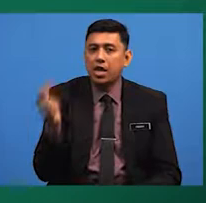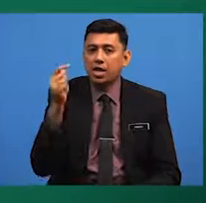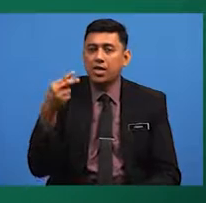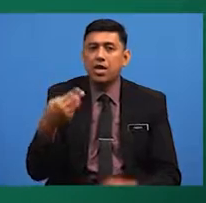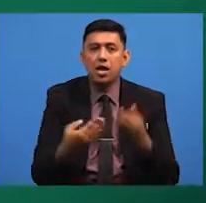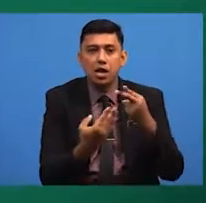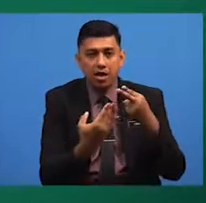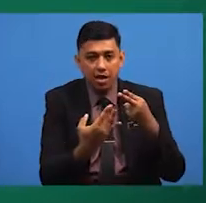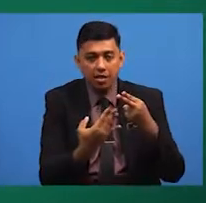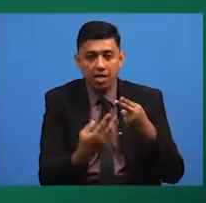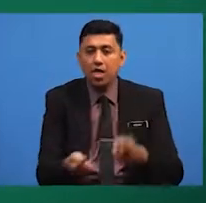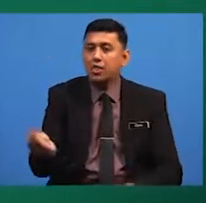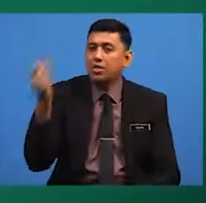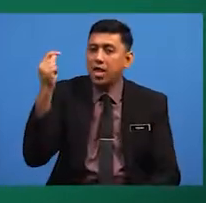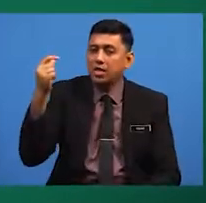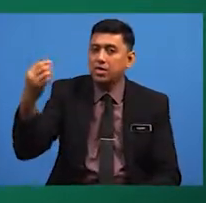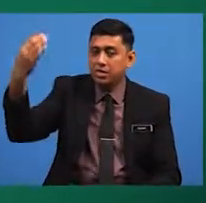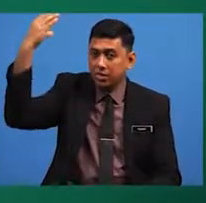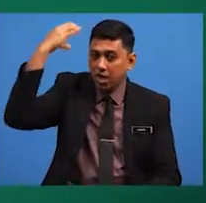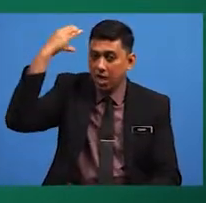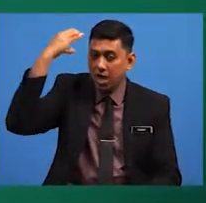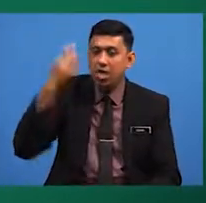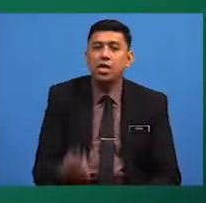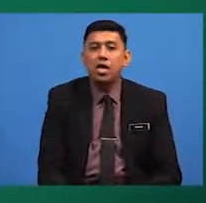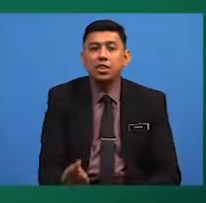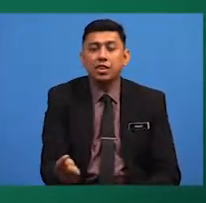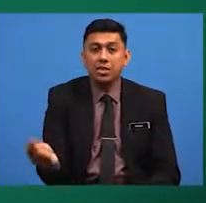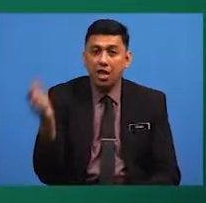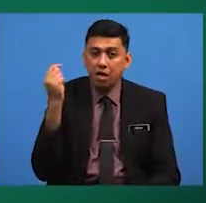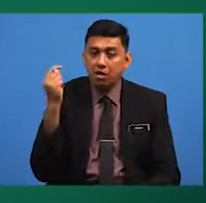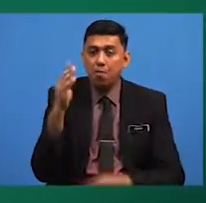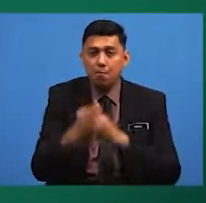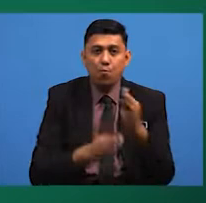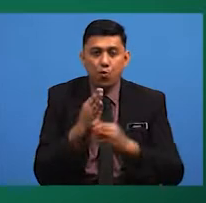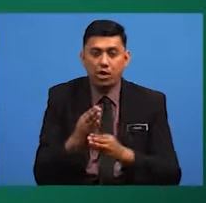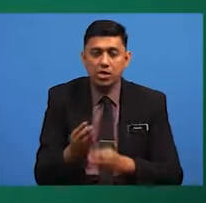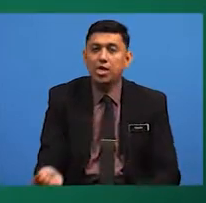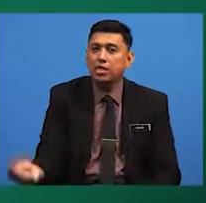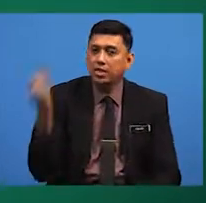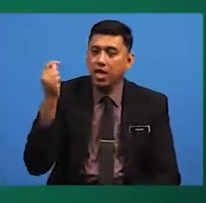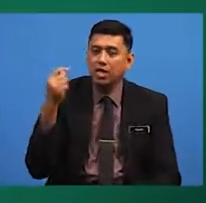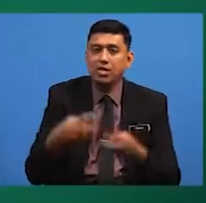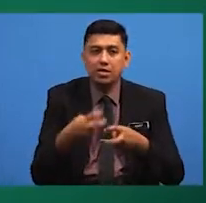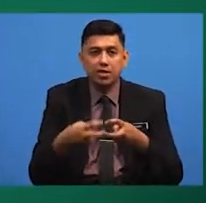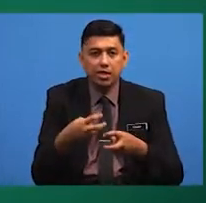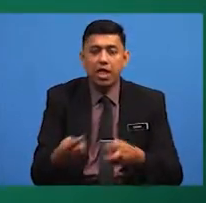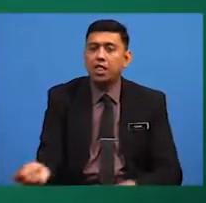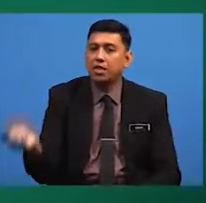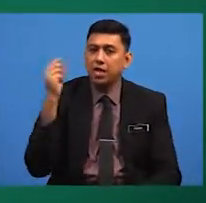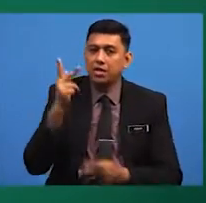HP tenaga cahaya tenaga bunyi tenaga-tenaga